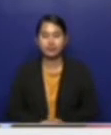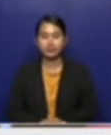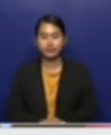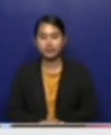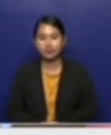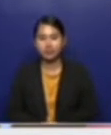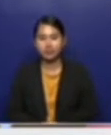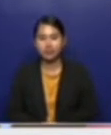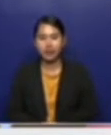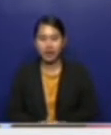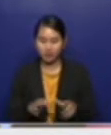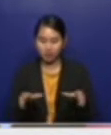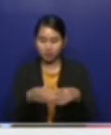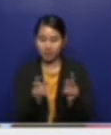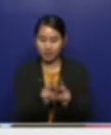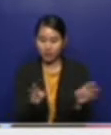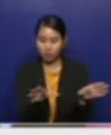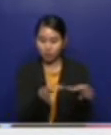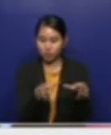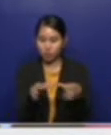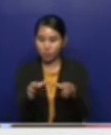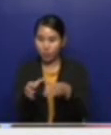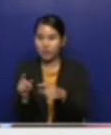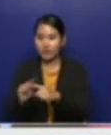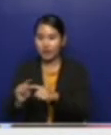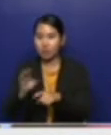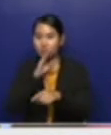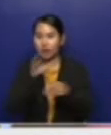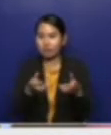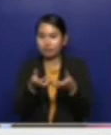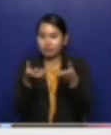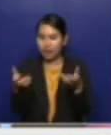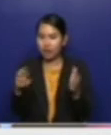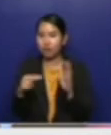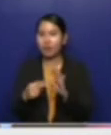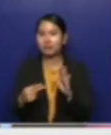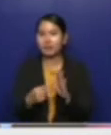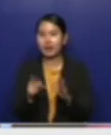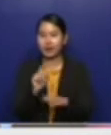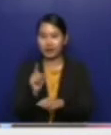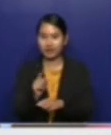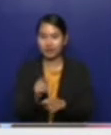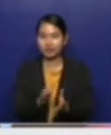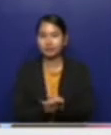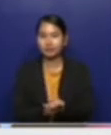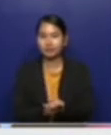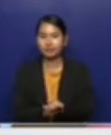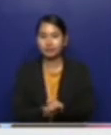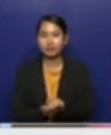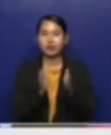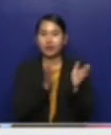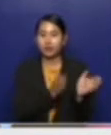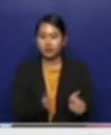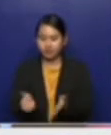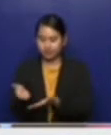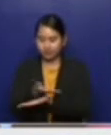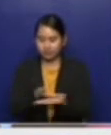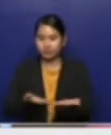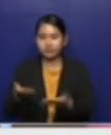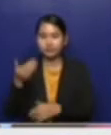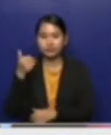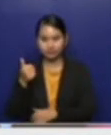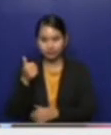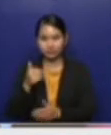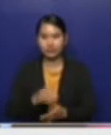กรรมาธิการหลายคณะเลยครับถ้าจะแยกออกไปก็สามารถเข้าสู่กระบวนการการเข้าไปพิจารณาในชั้นกรรมาธิการ